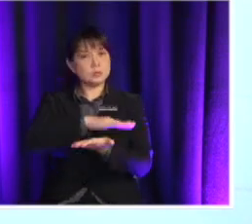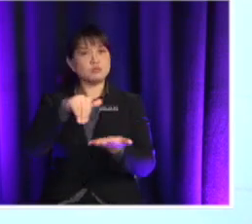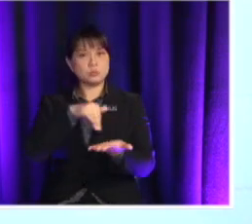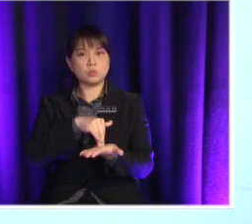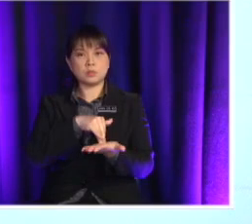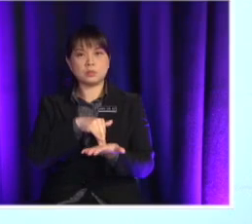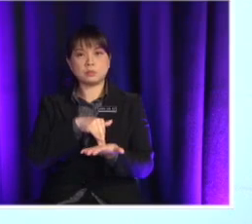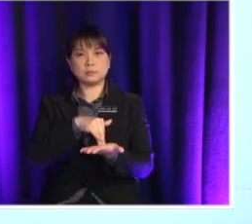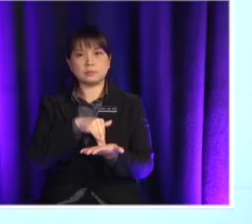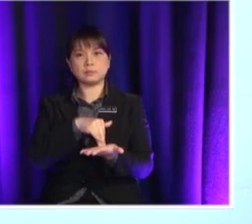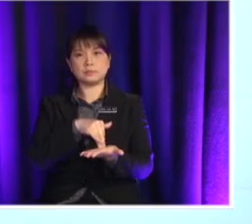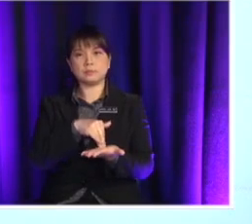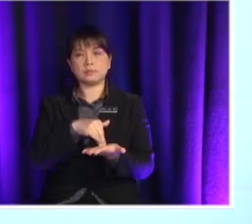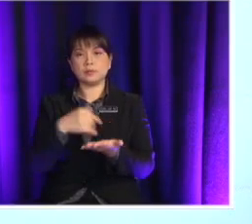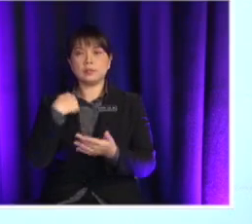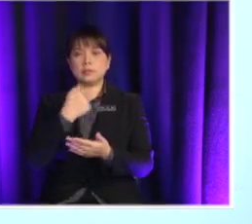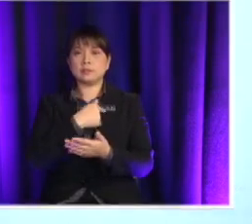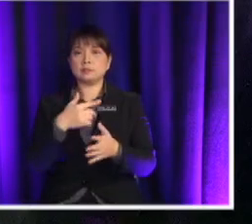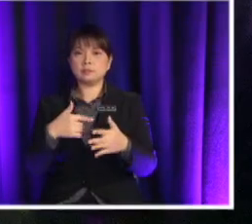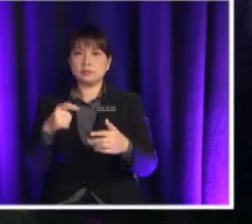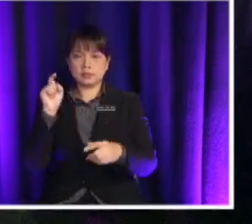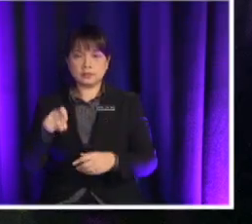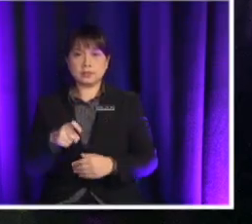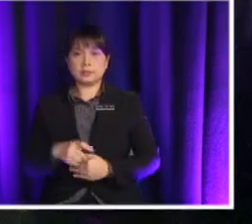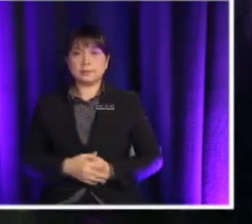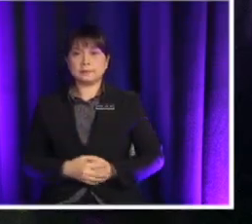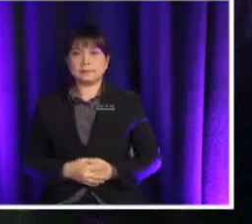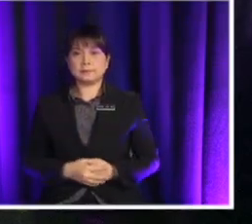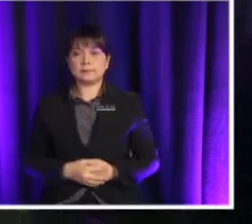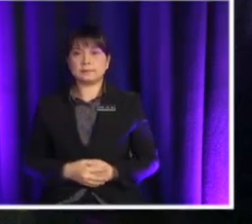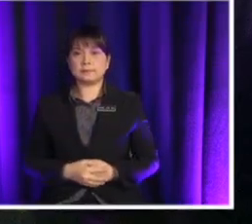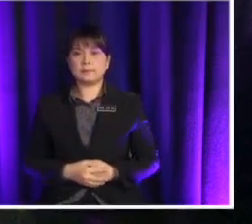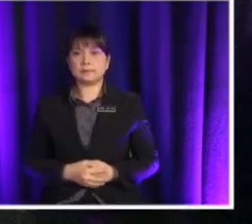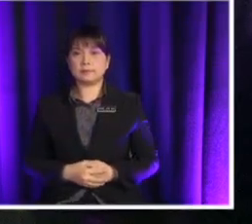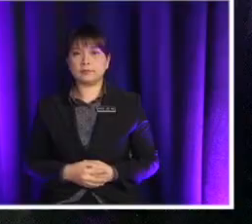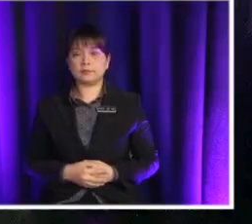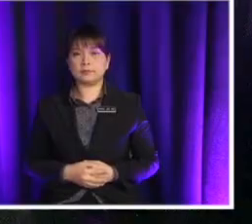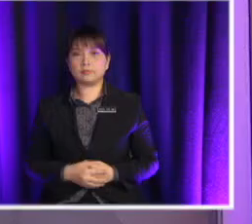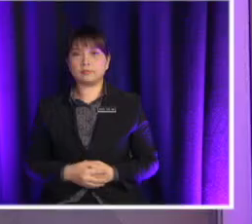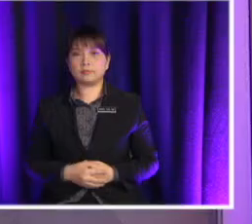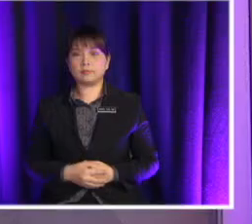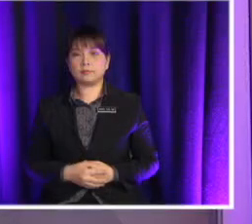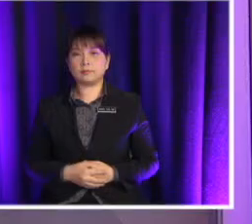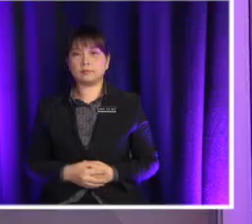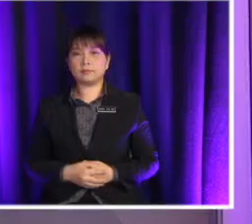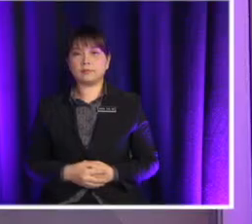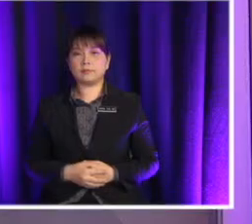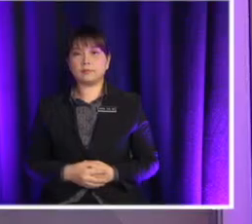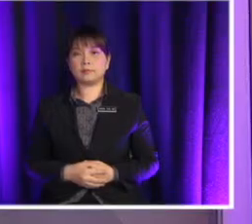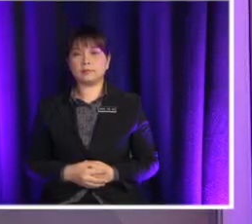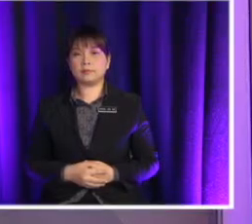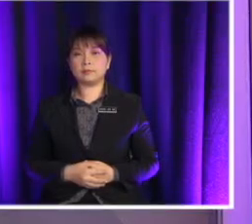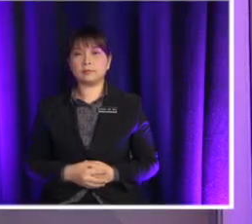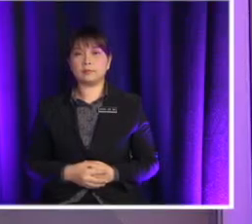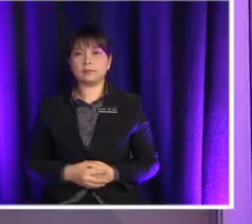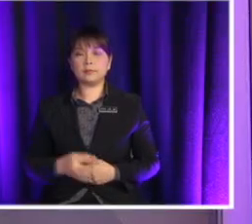cikgu. Okey, kita semak. Bagaimana kita nak pastikan? Okey, kita semak. Bagaimana kita nak semak? Maksudnya kita trace satu persatu. Okey, kita